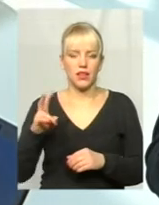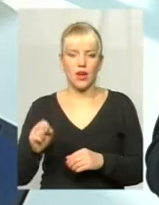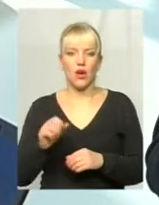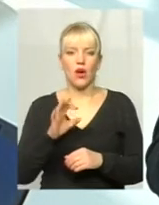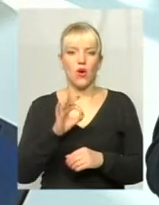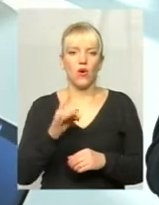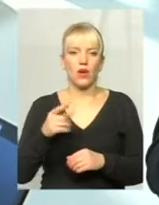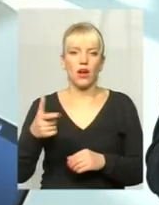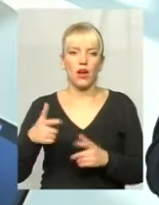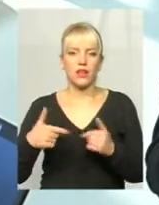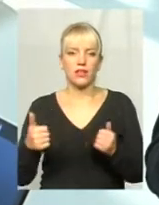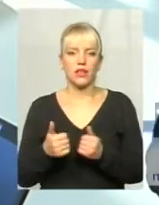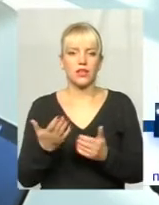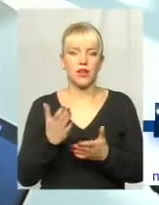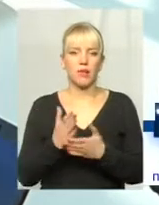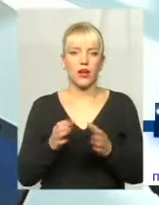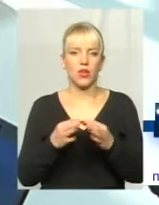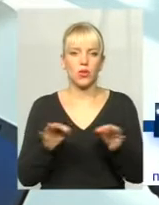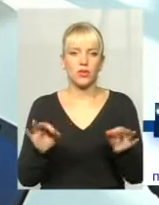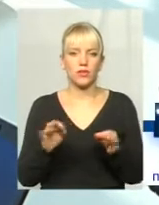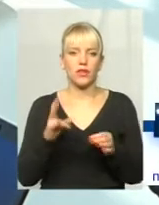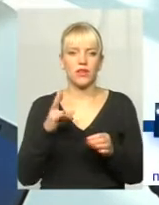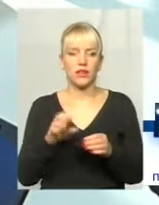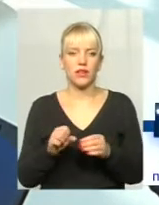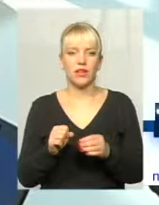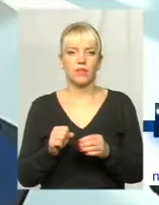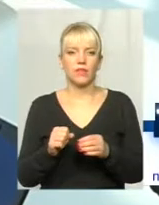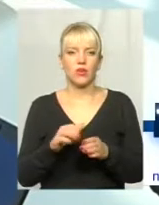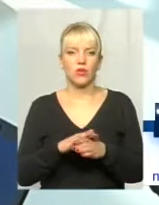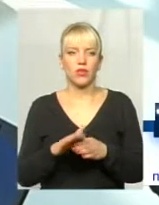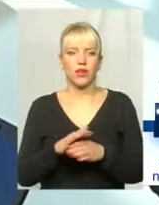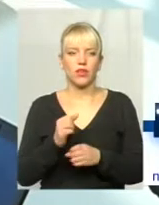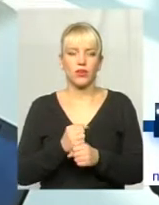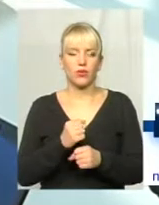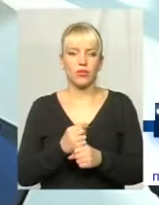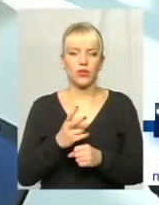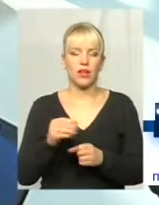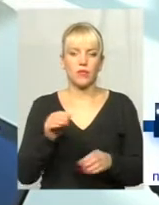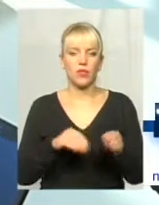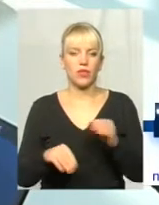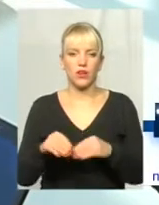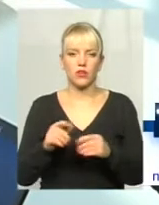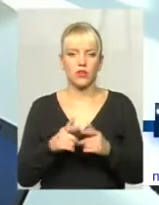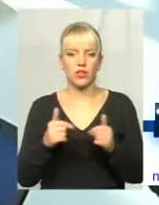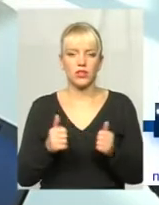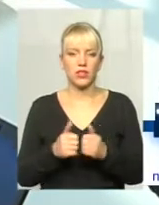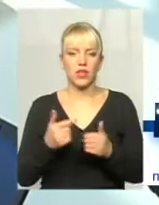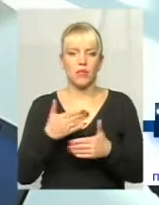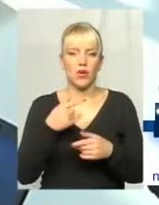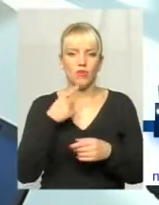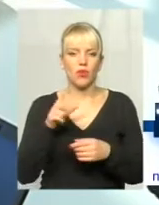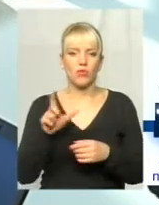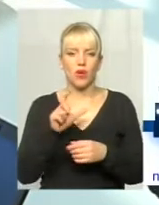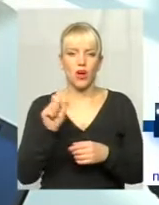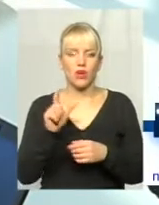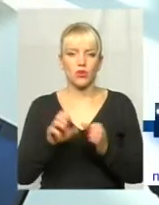мати дозвіл на виконання тих робіт, тобто монтажною організацією. Ми зараз говоримо про систему газопостачання, тільки про неї. Вона повинна бути виконана